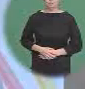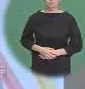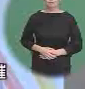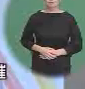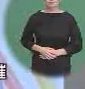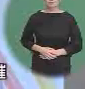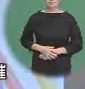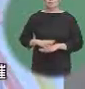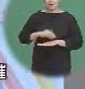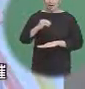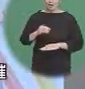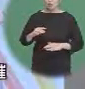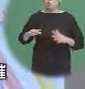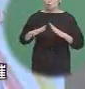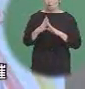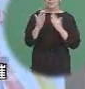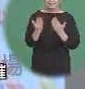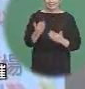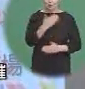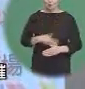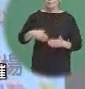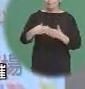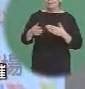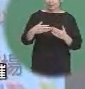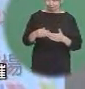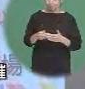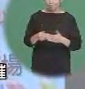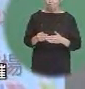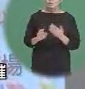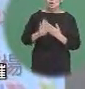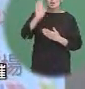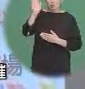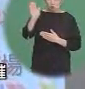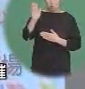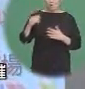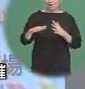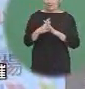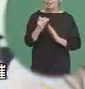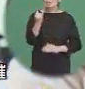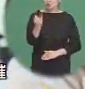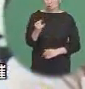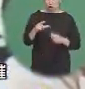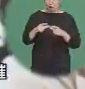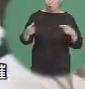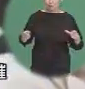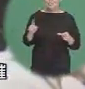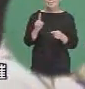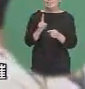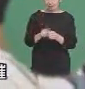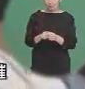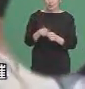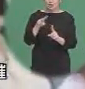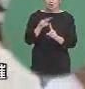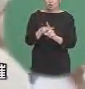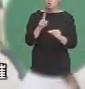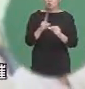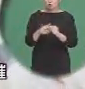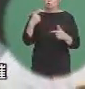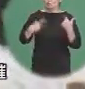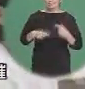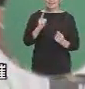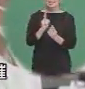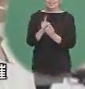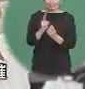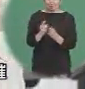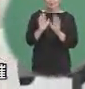このうち初めての建築学体験は、将来女性建築家として活躍してもらおうと小